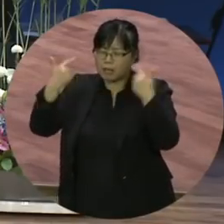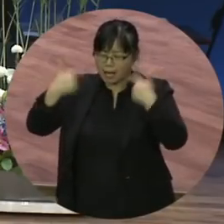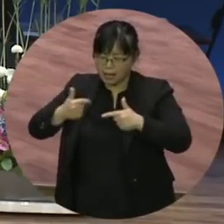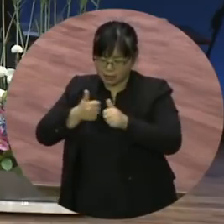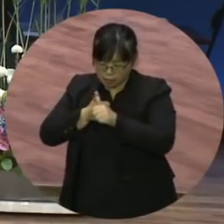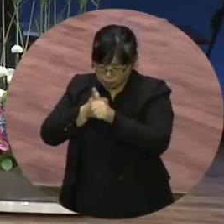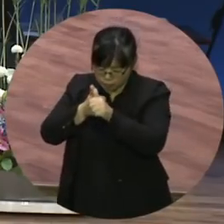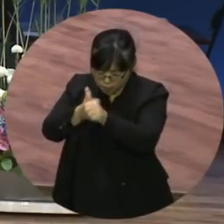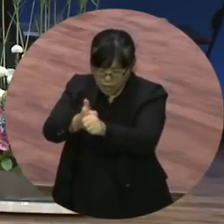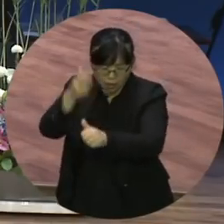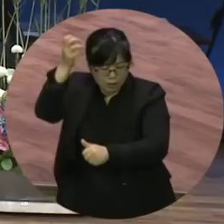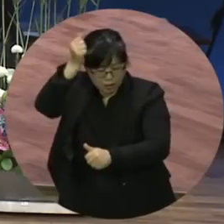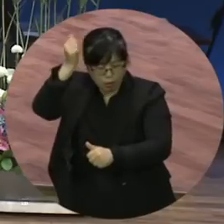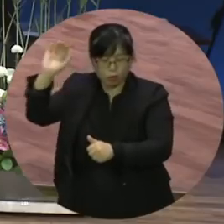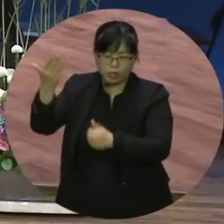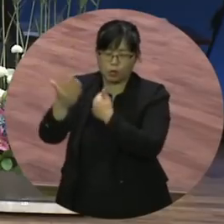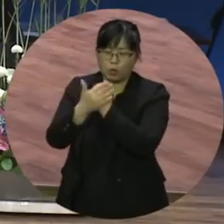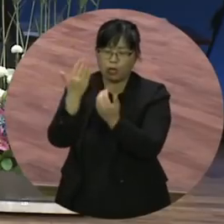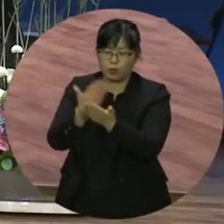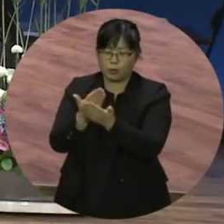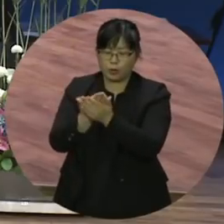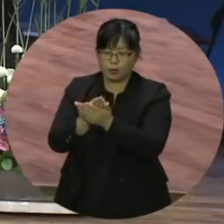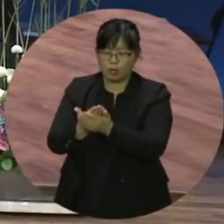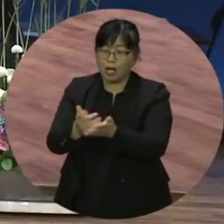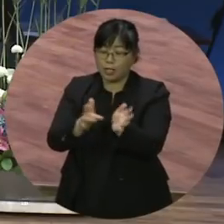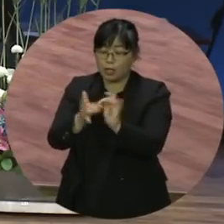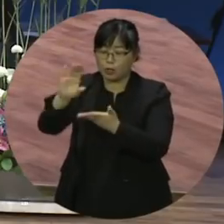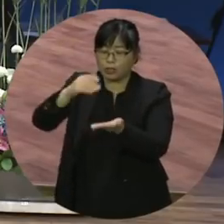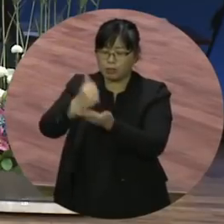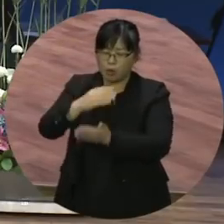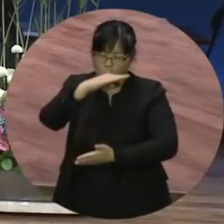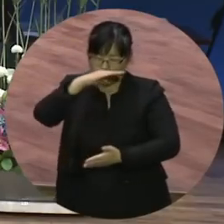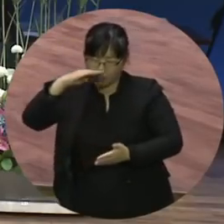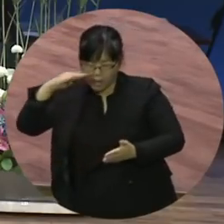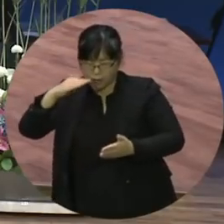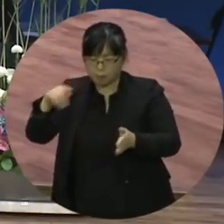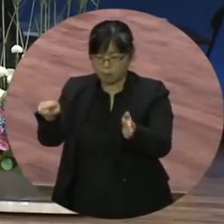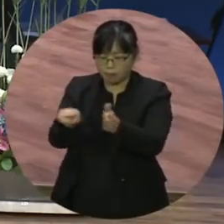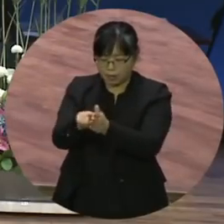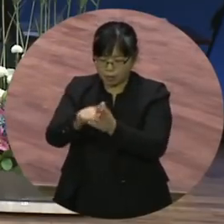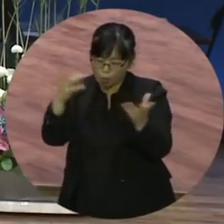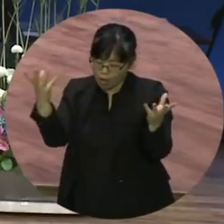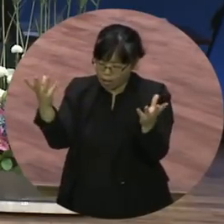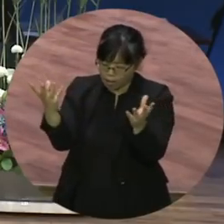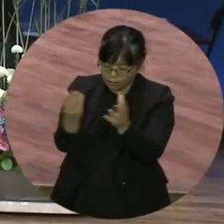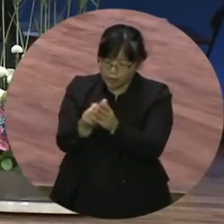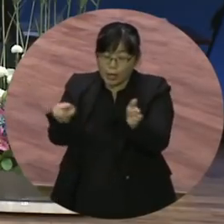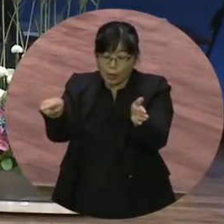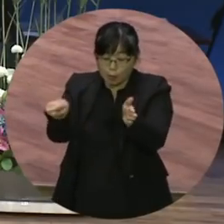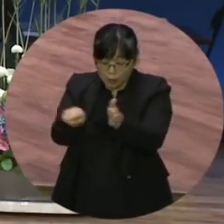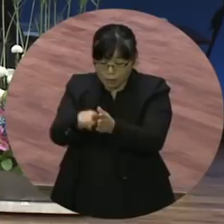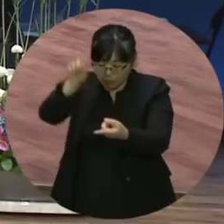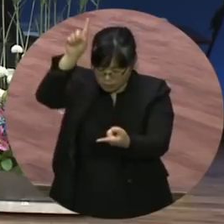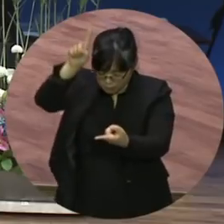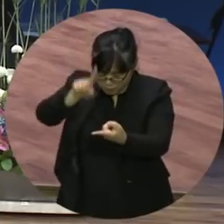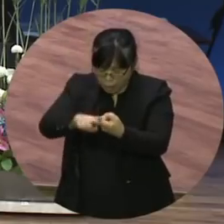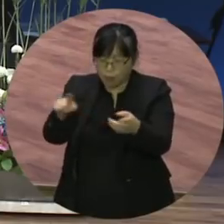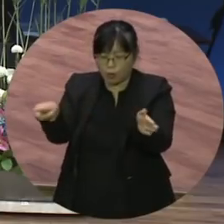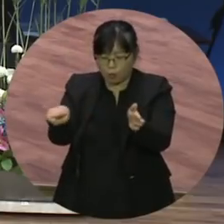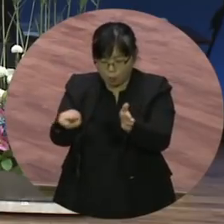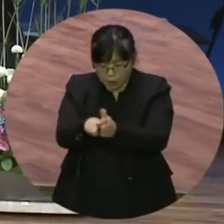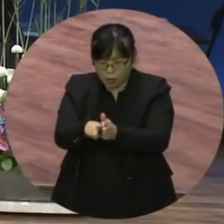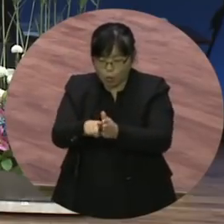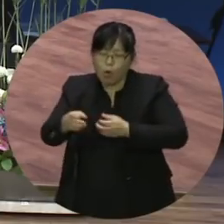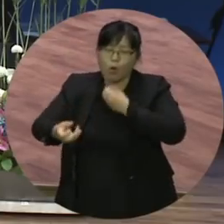믿음이 절대 믿음이고 바른 믿음이고 무너지지 않는 완전한 믿음임을 알고 오늘도 말씀 그대로 믿고 고백하고